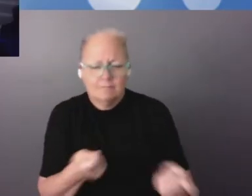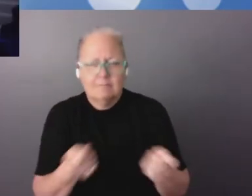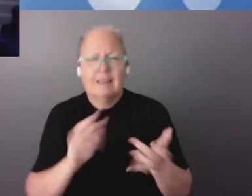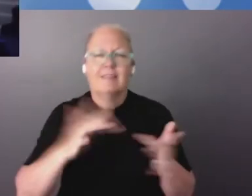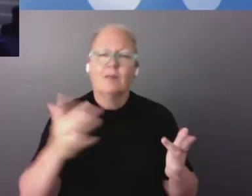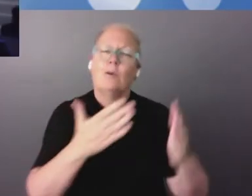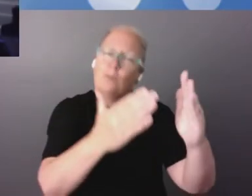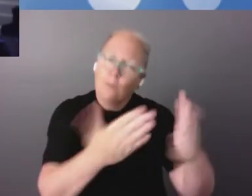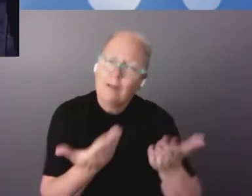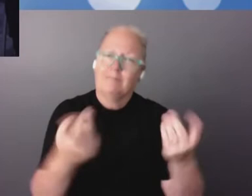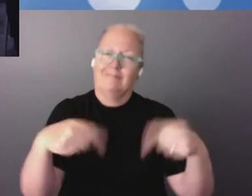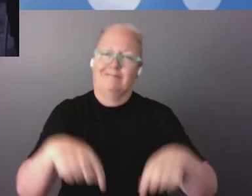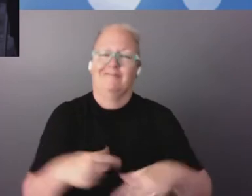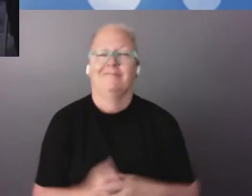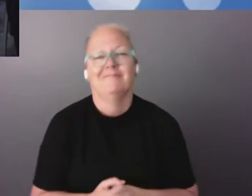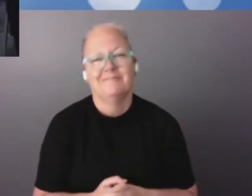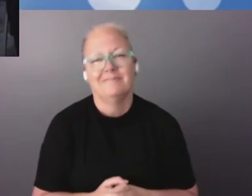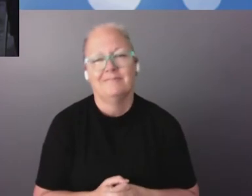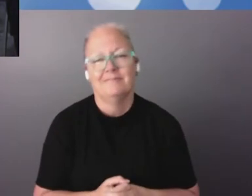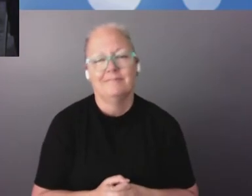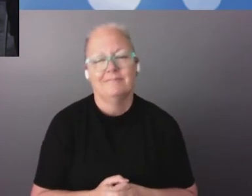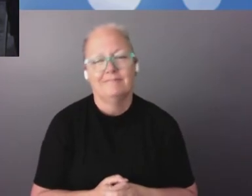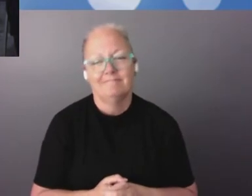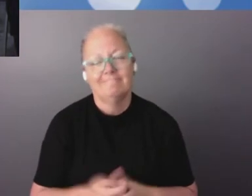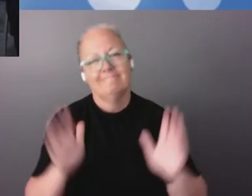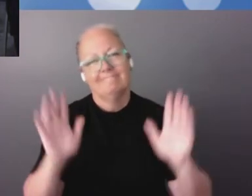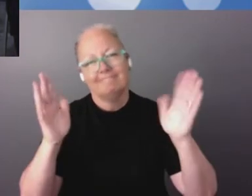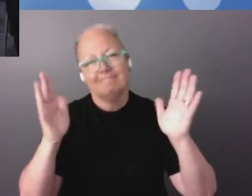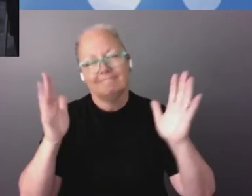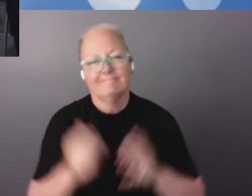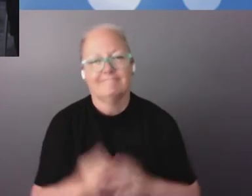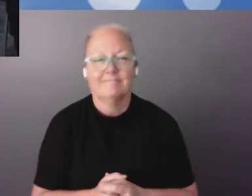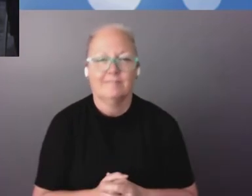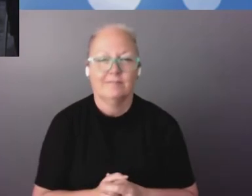مرحبين به بكل أرحب بكم من جديد في كاتوفيتسا.